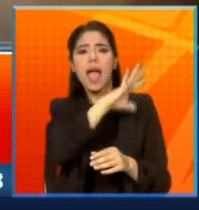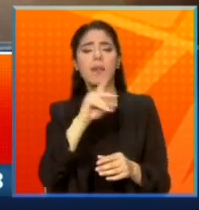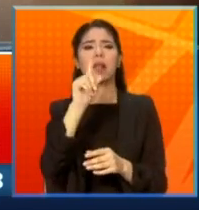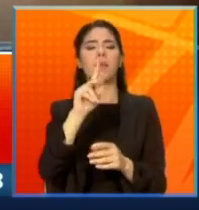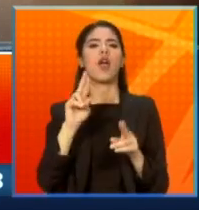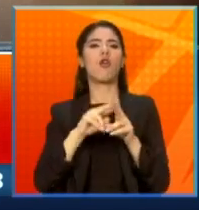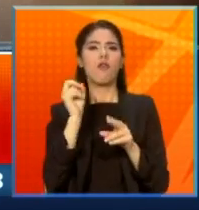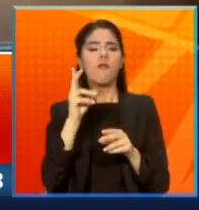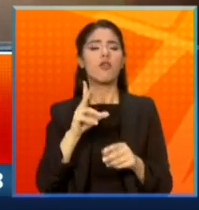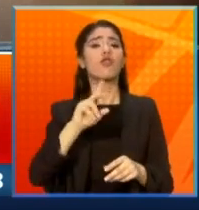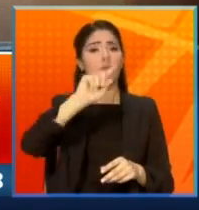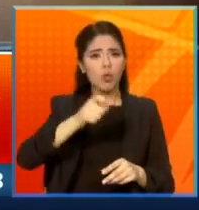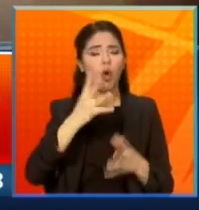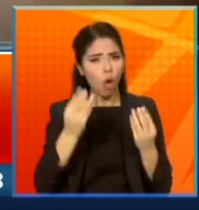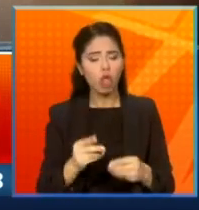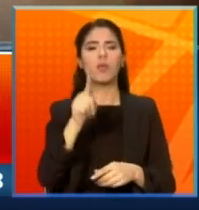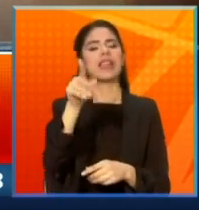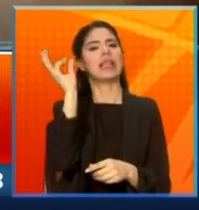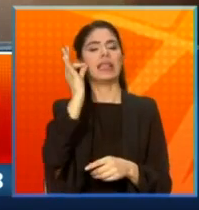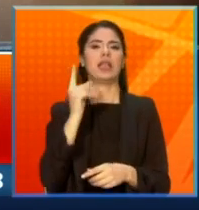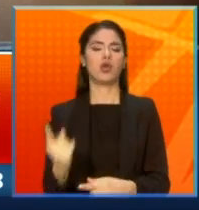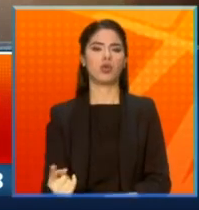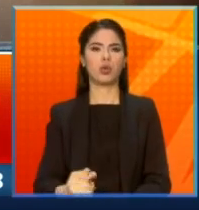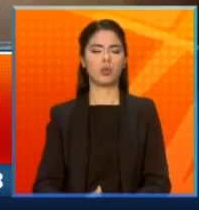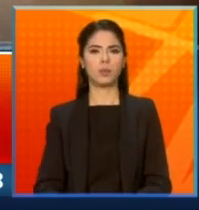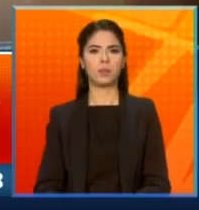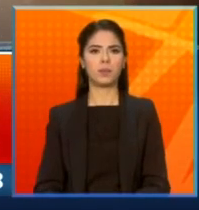rastlandı mı? Seni dinliyoruz.